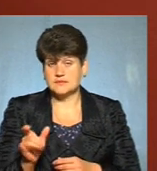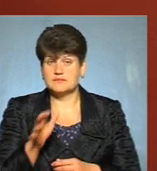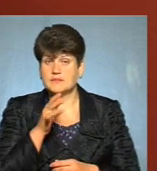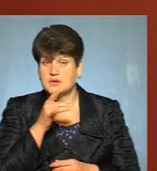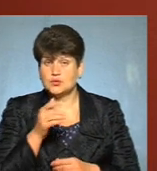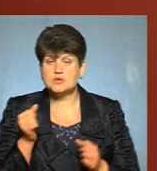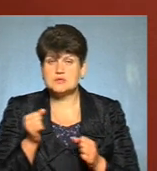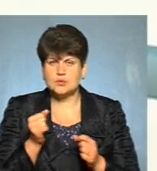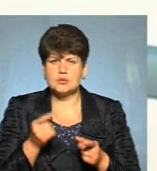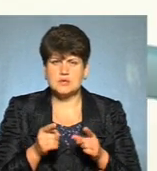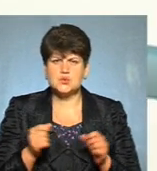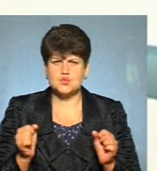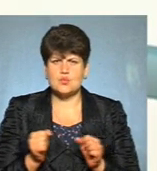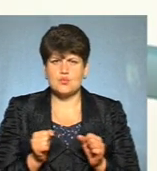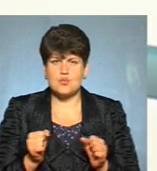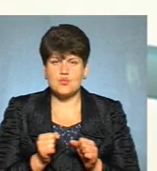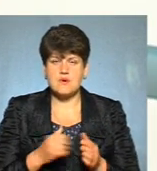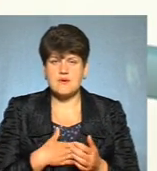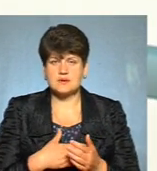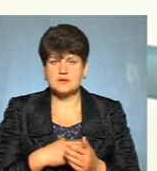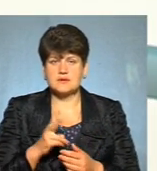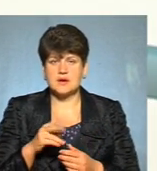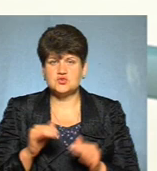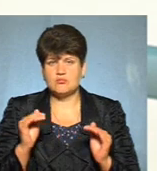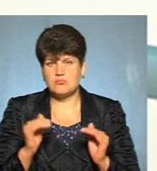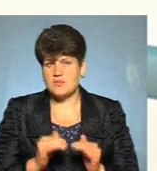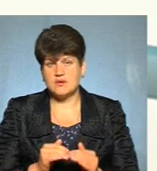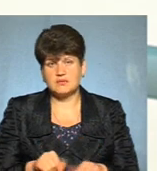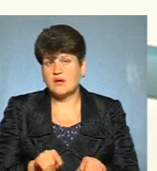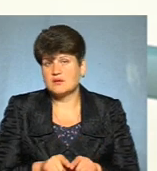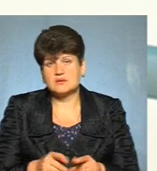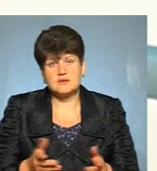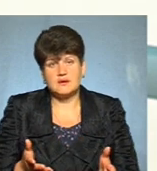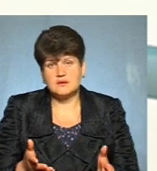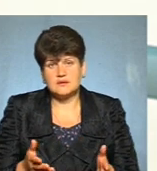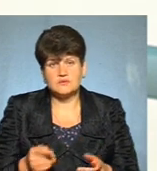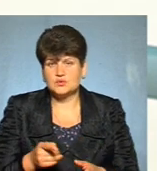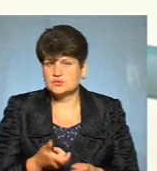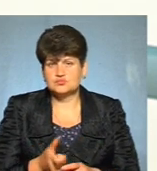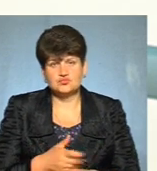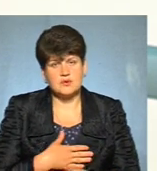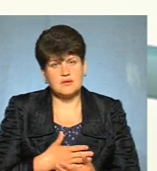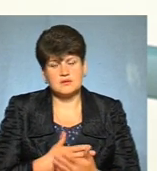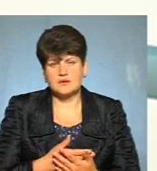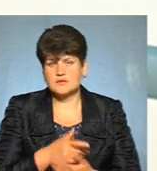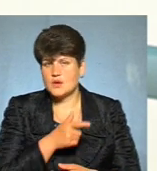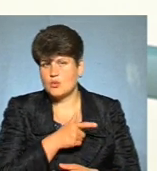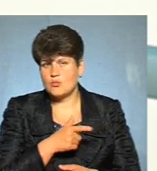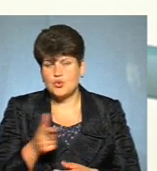коли дійсно холодно, активність кліщів падає, а так вони доволі активні